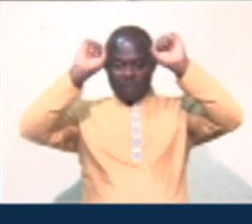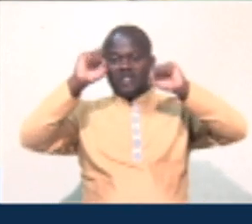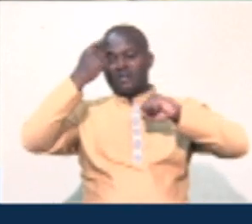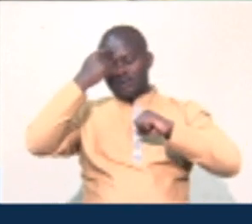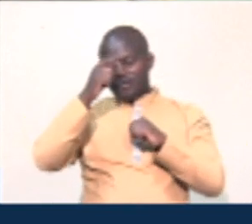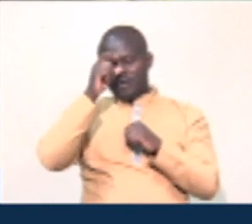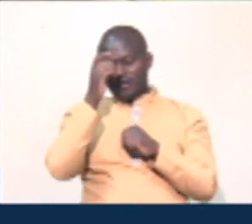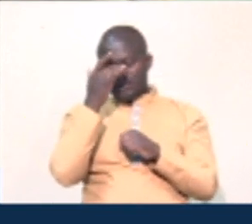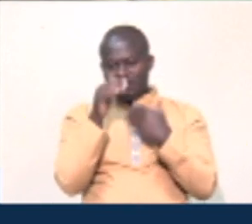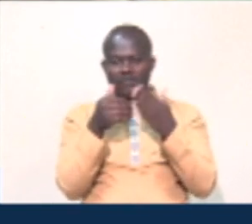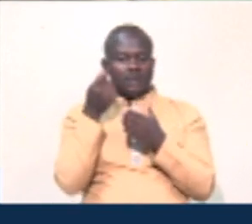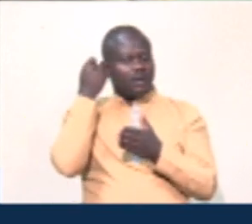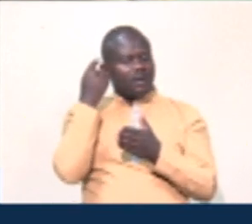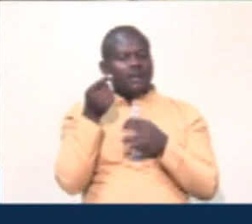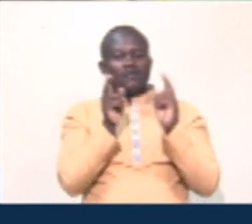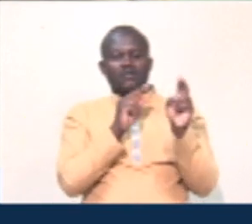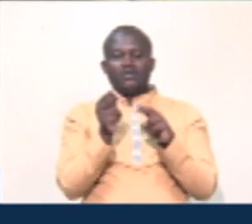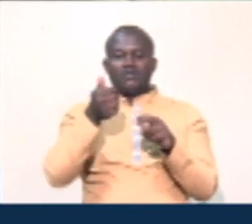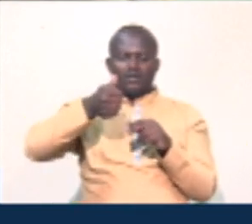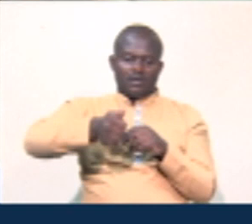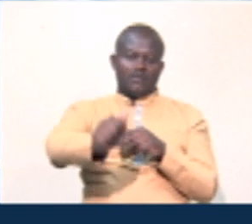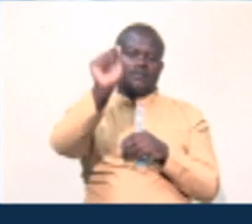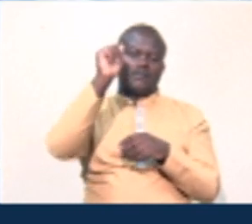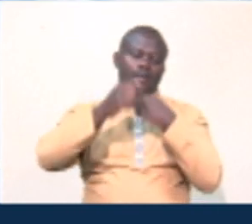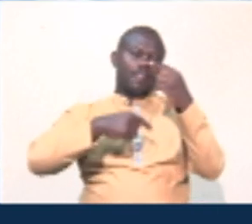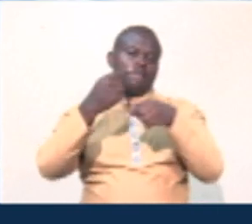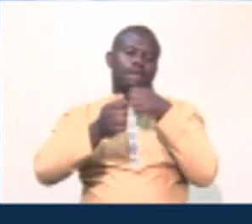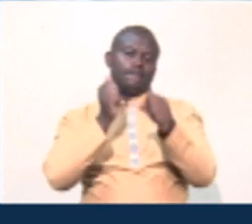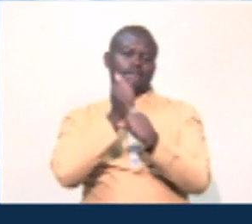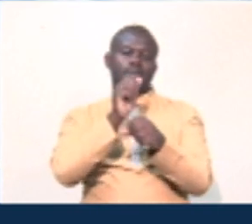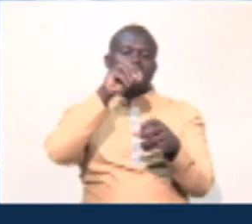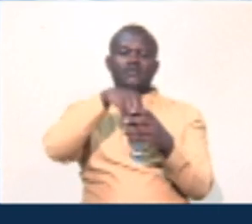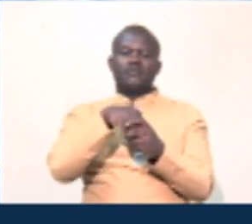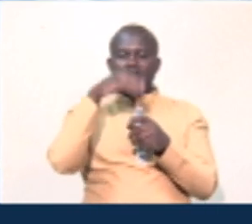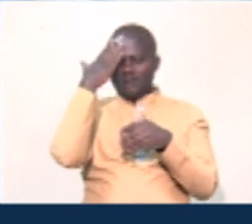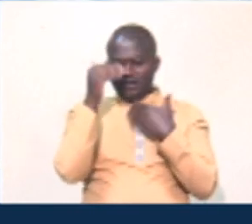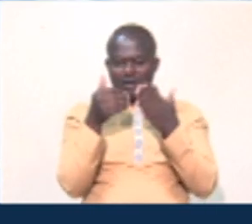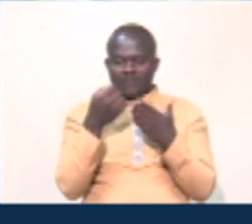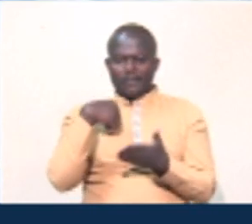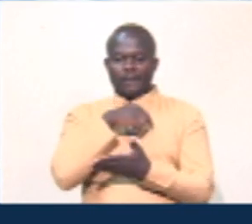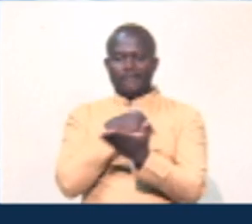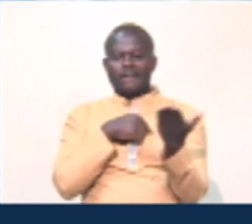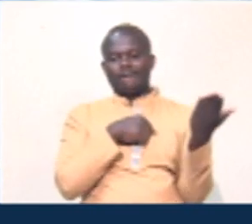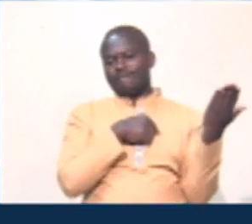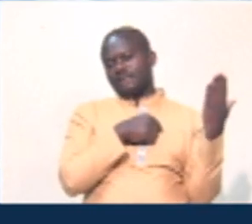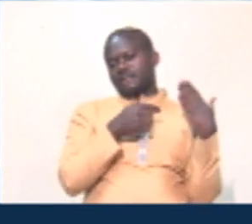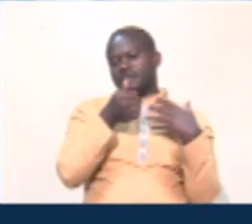Repubulika. Ibyo rero n'ubundi nibyo nzakomeza gukoreramo kugira ngo izo